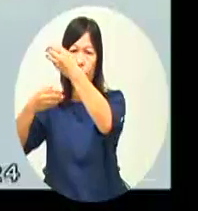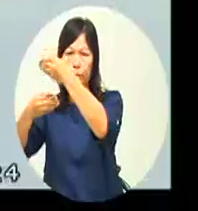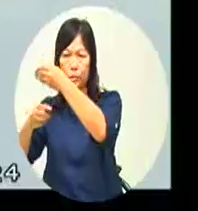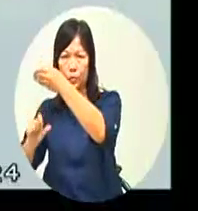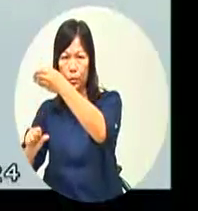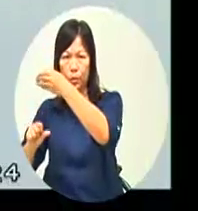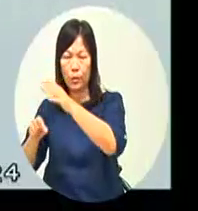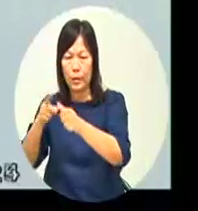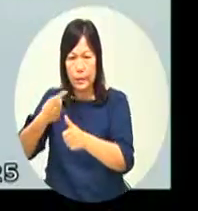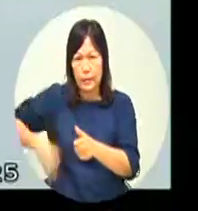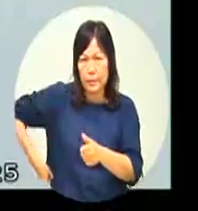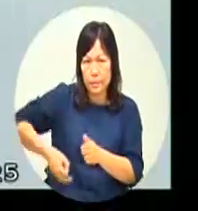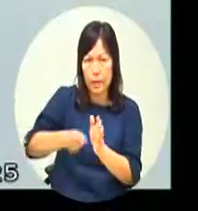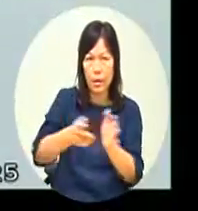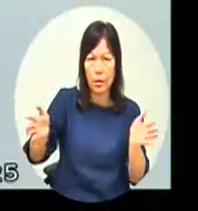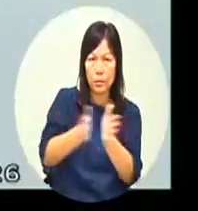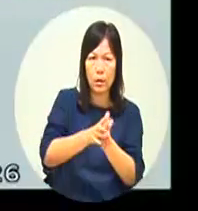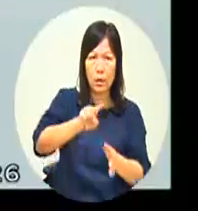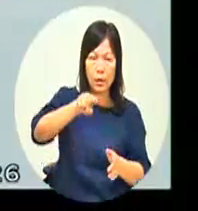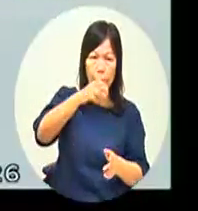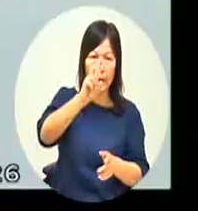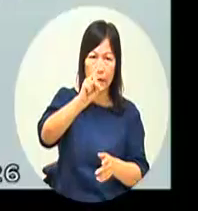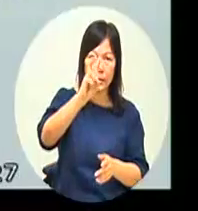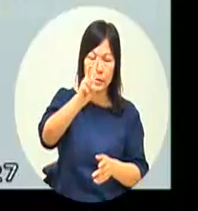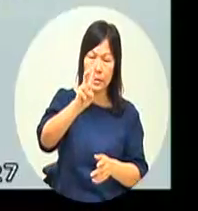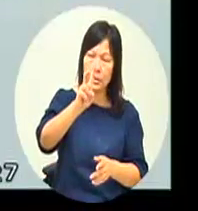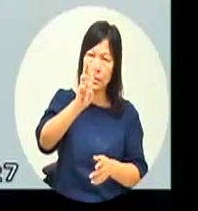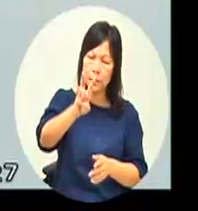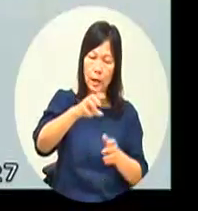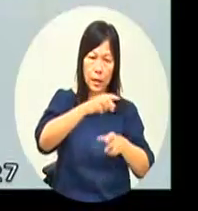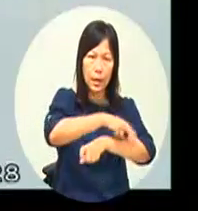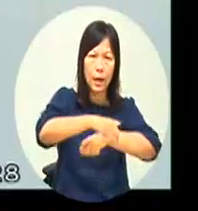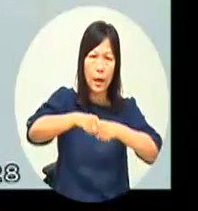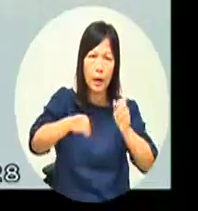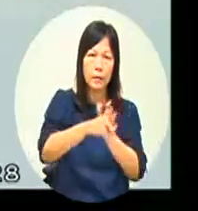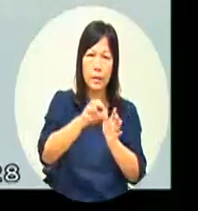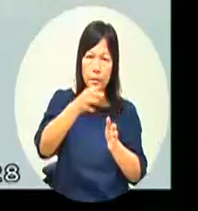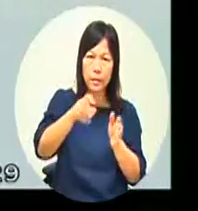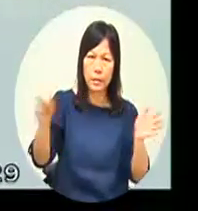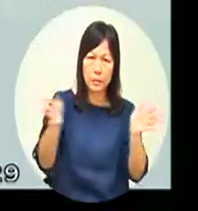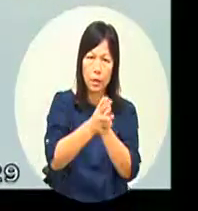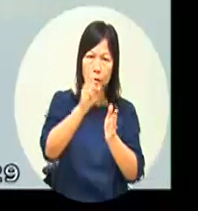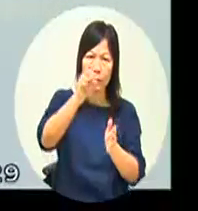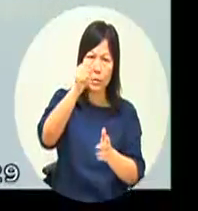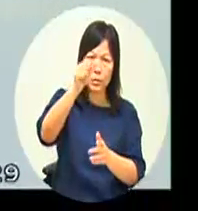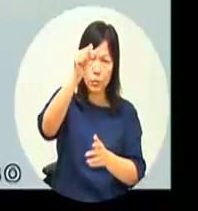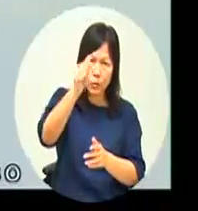垫资共计113案，新台币